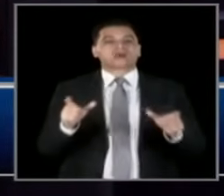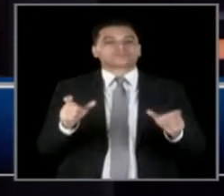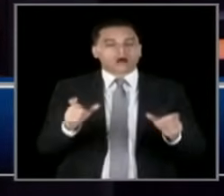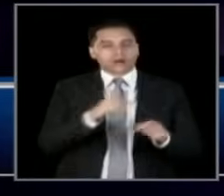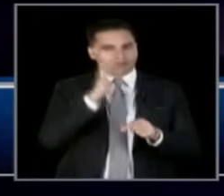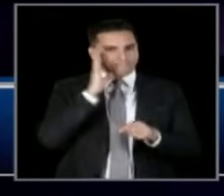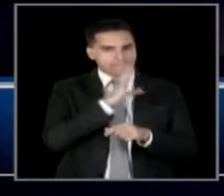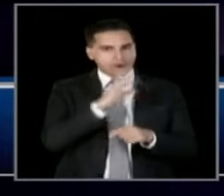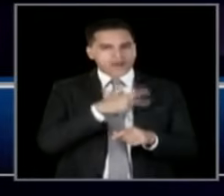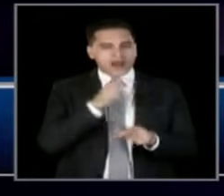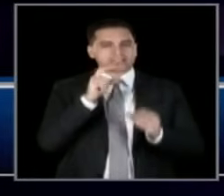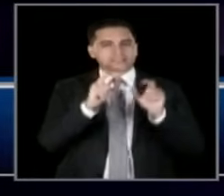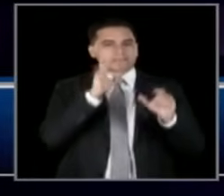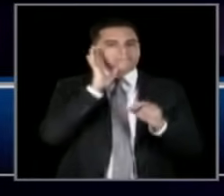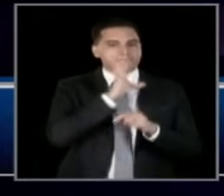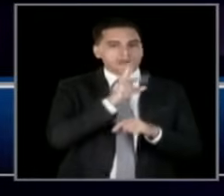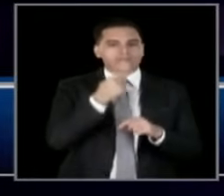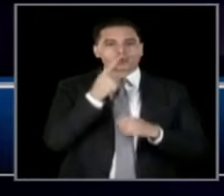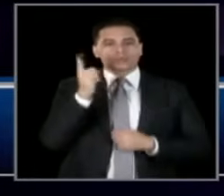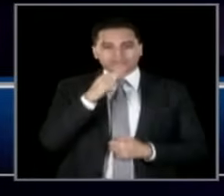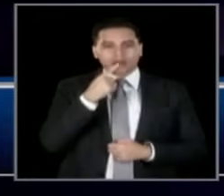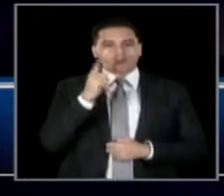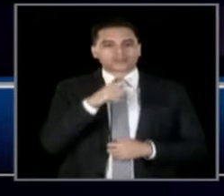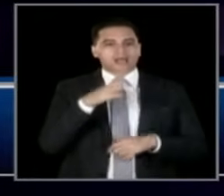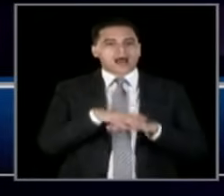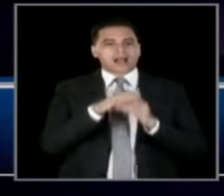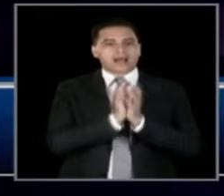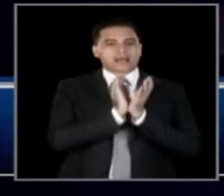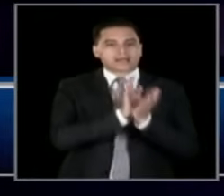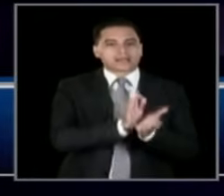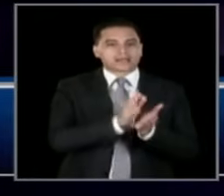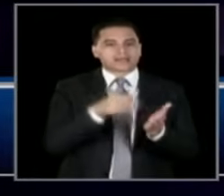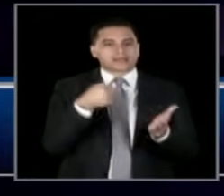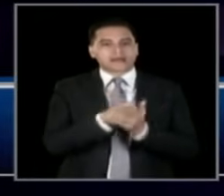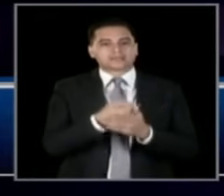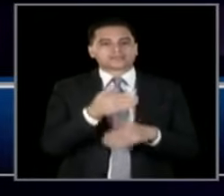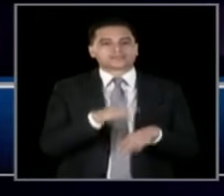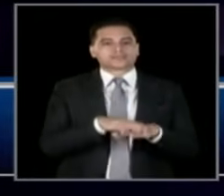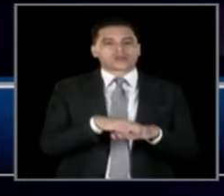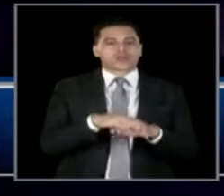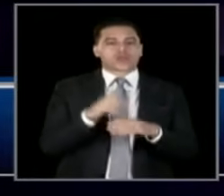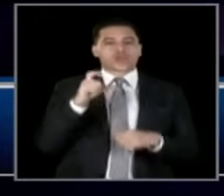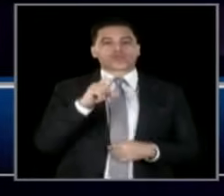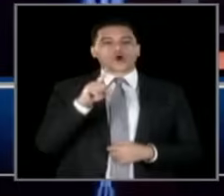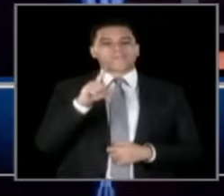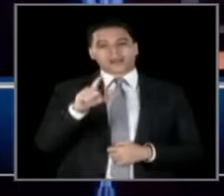من الأسماء المرشحة كل سنة للحصول على جائزة نوبل في